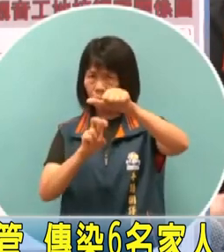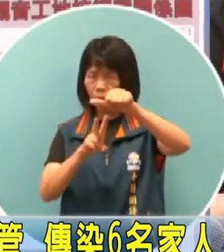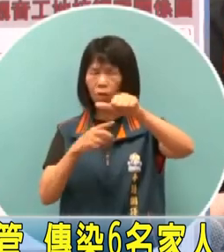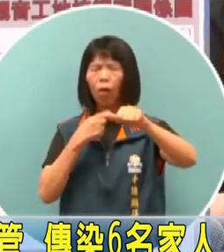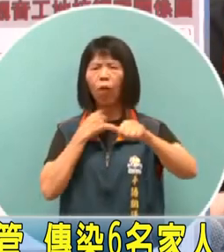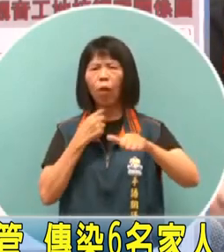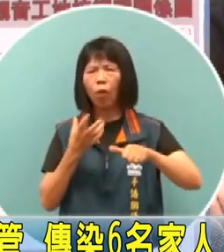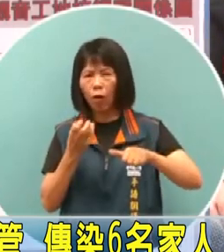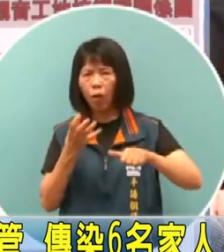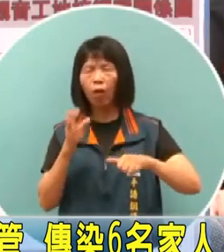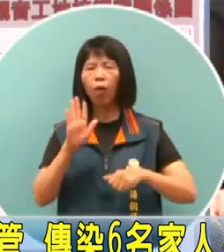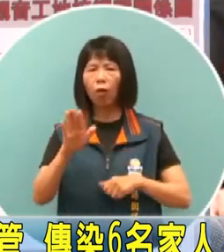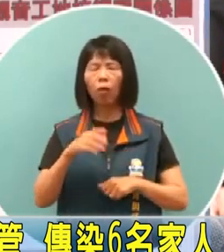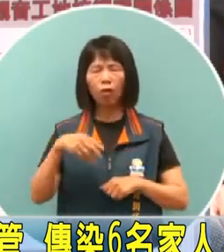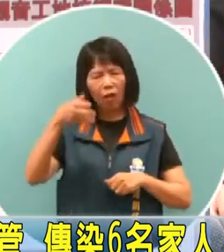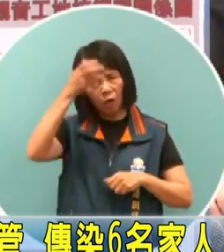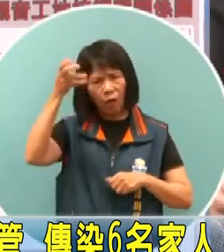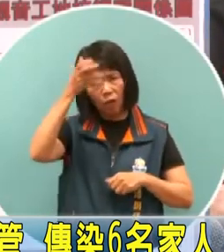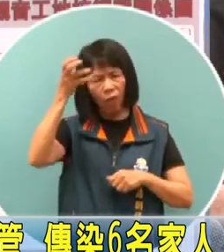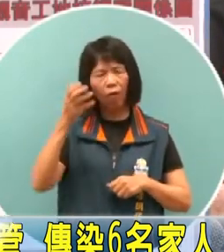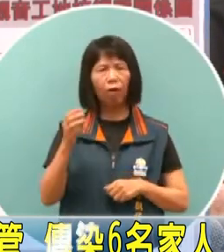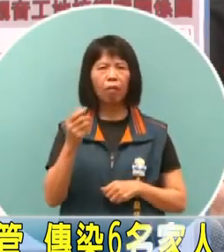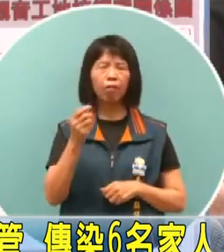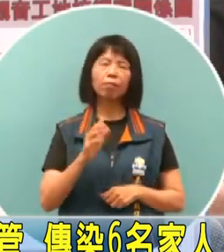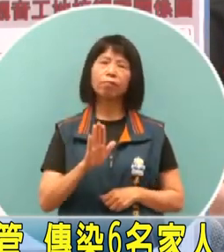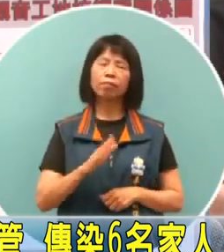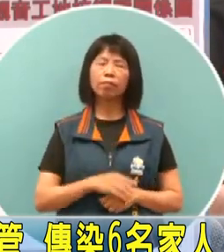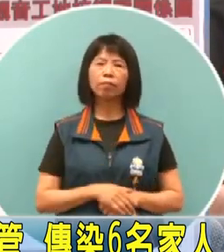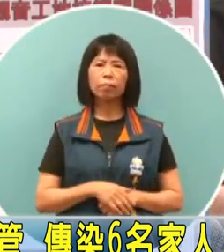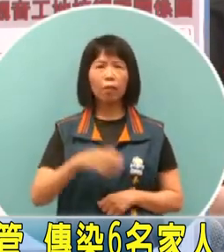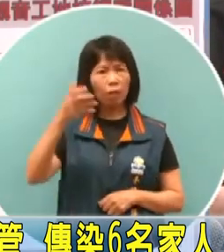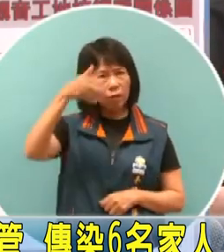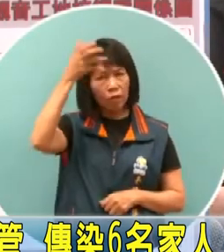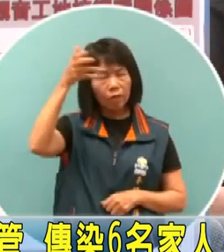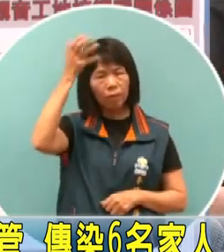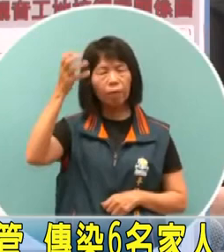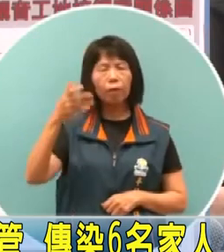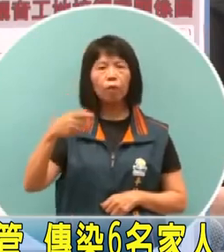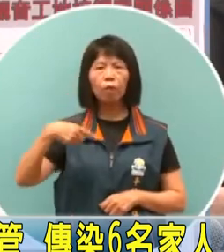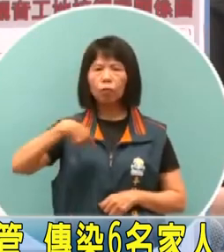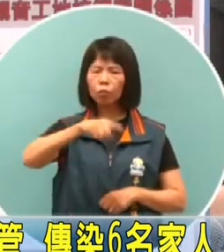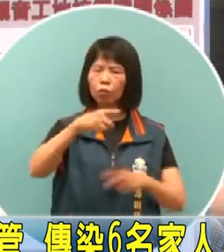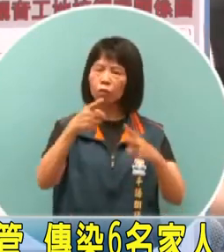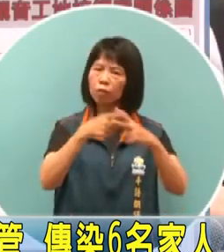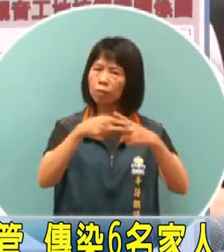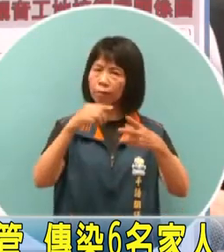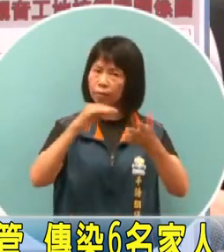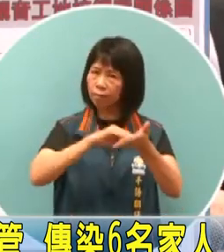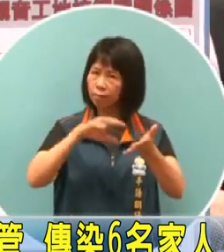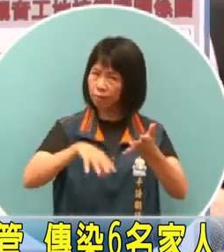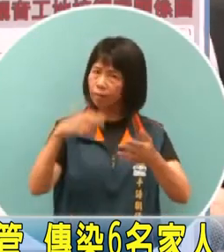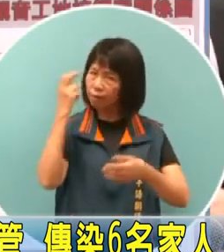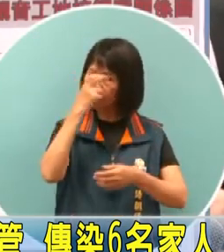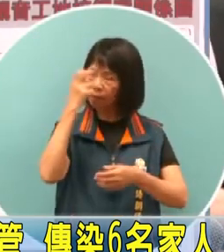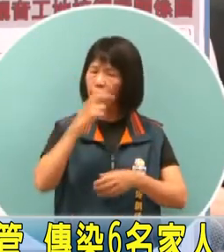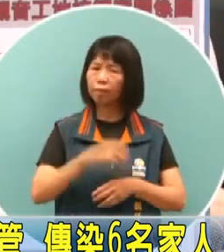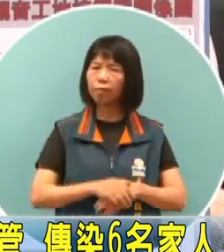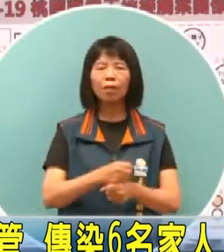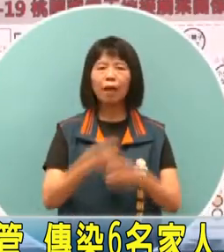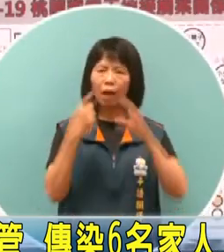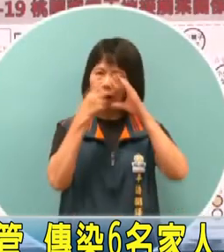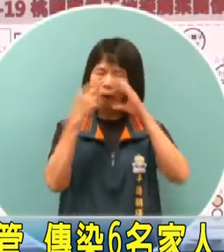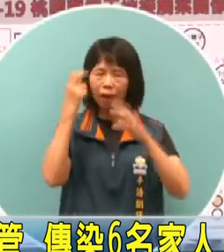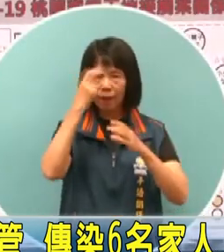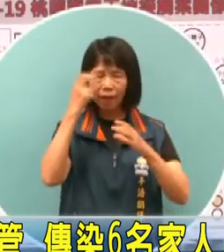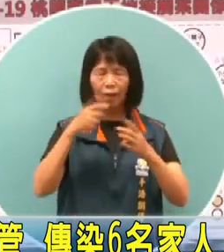剪才确诊，当下健康状况堪忧，直接插管治疗，至今仍在慈济医院搏斗当中。另外同住的太